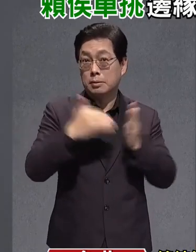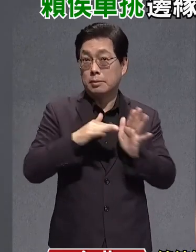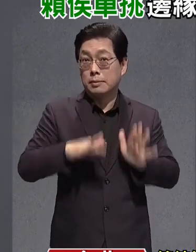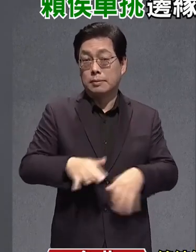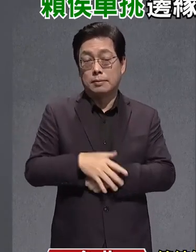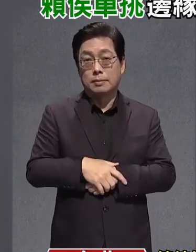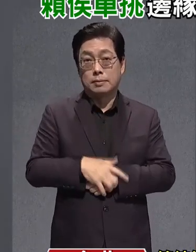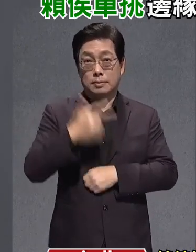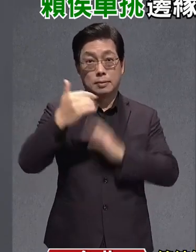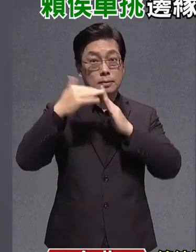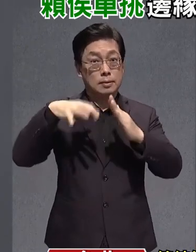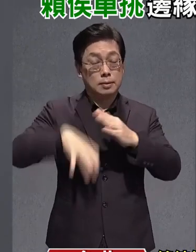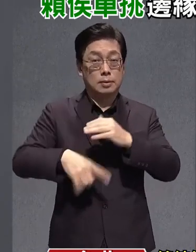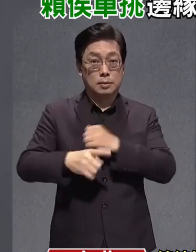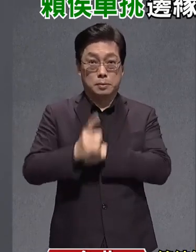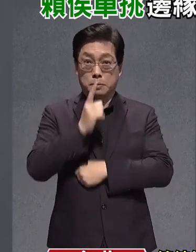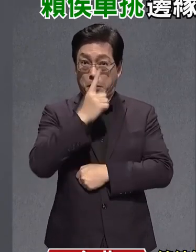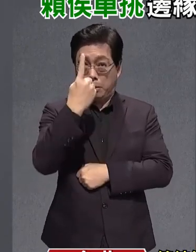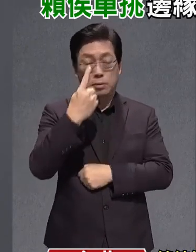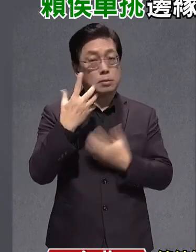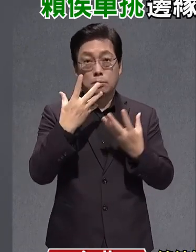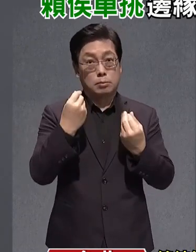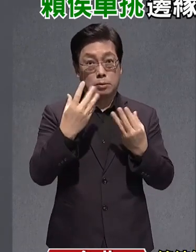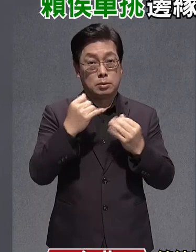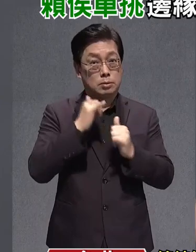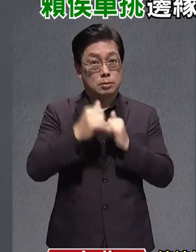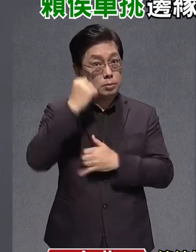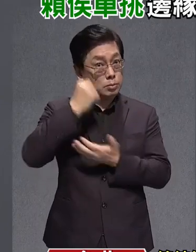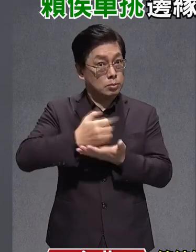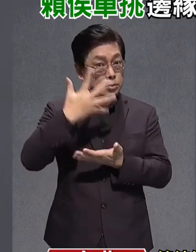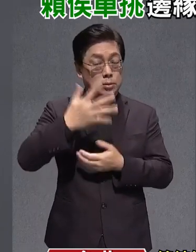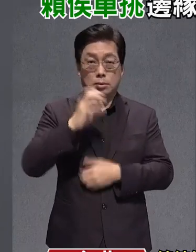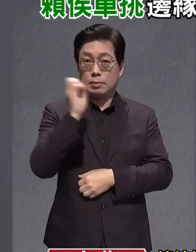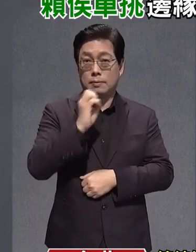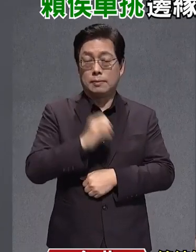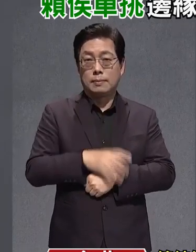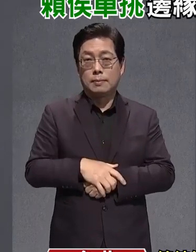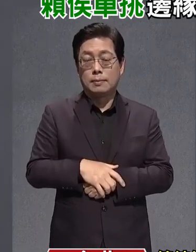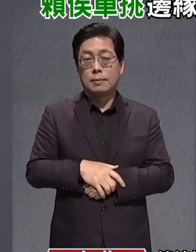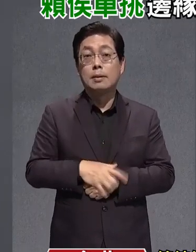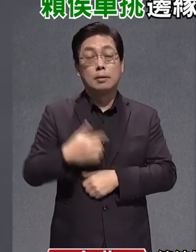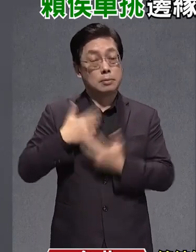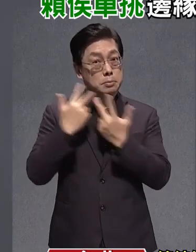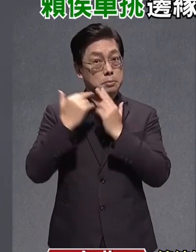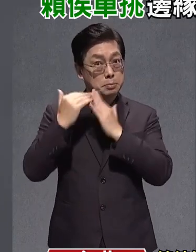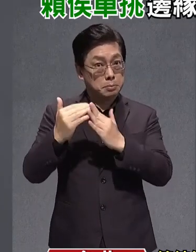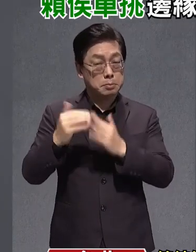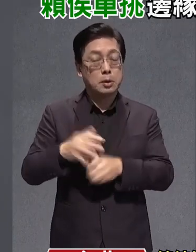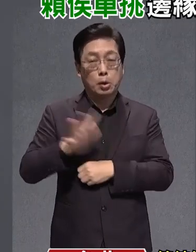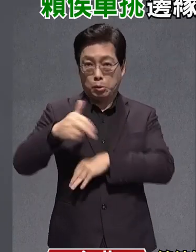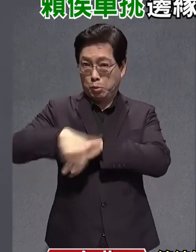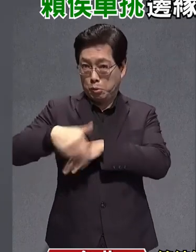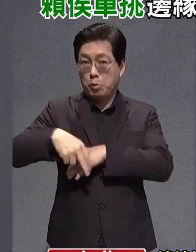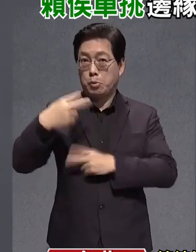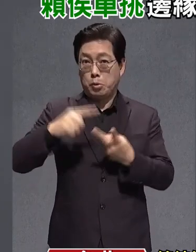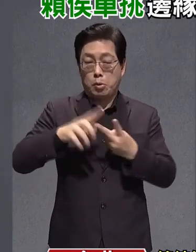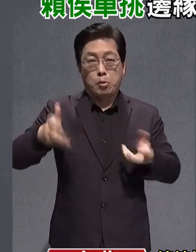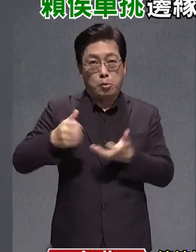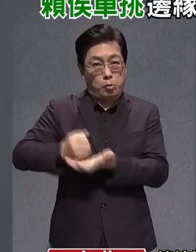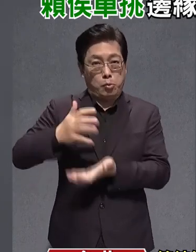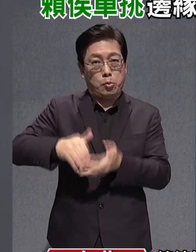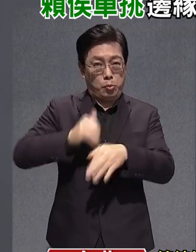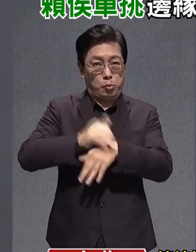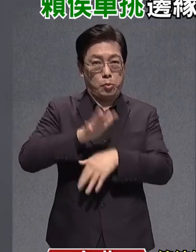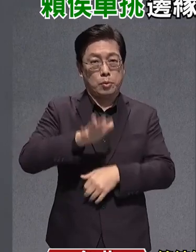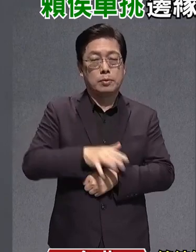在。是6都唯一没有社会住宅完工的哦。我们新北市不但有规划，也有完工